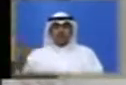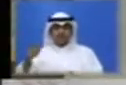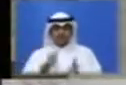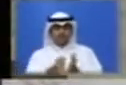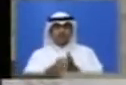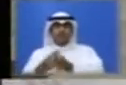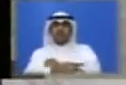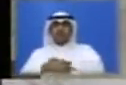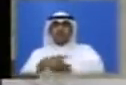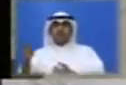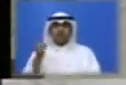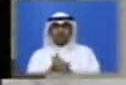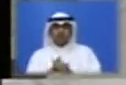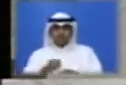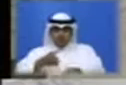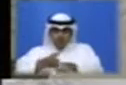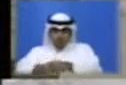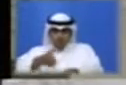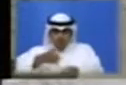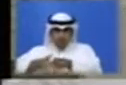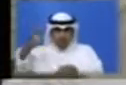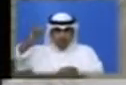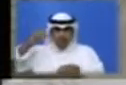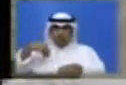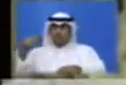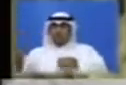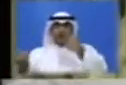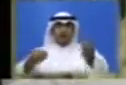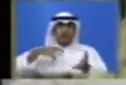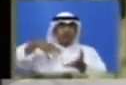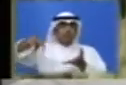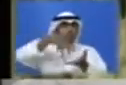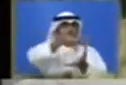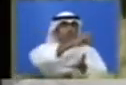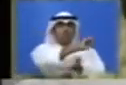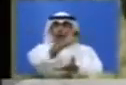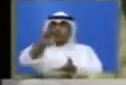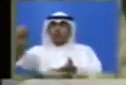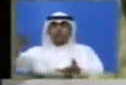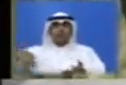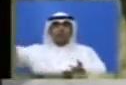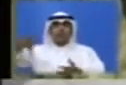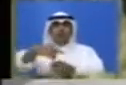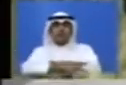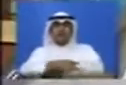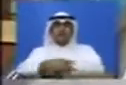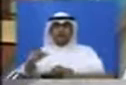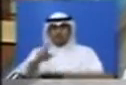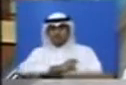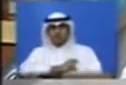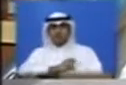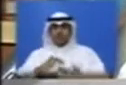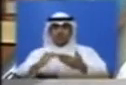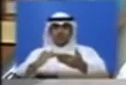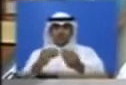في تقديم الأضاحي وذبحها وتوزيع لحومها على المحتاجين وفق أنظمة وإجراءات خاصة. بيت الزكاة